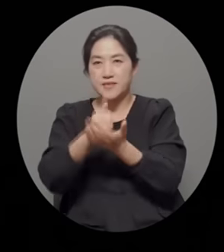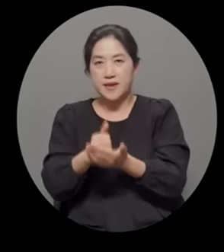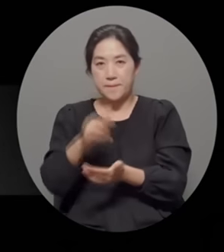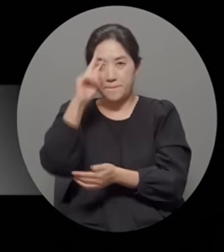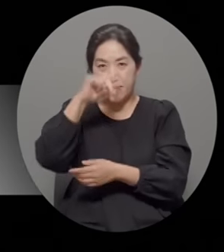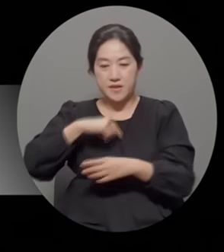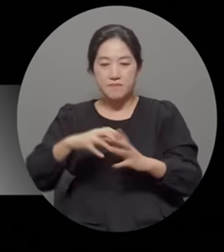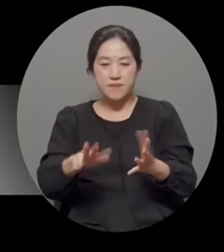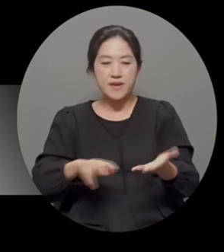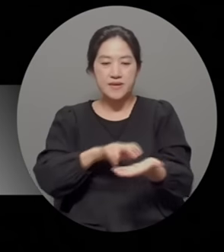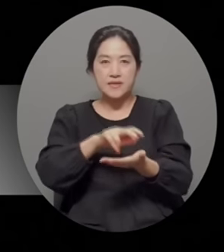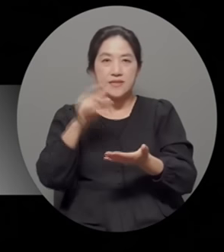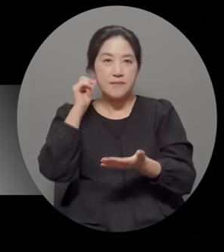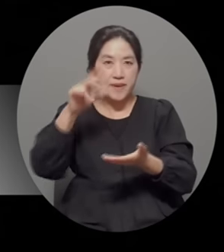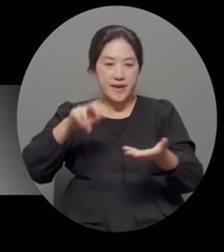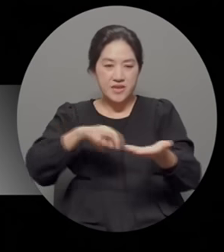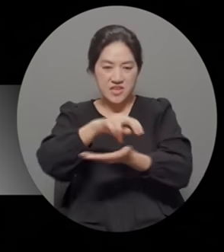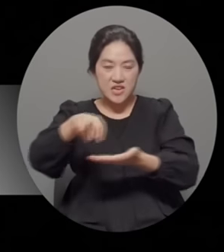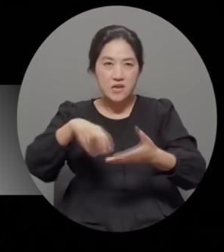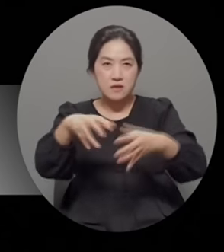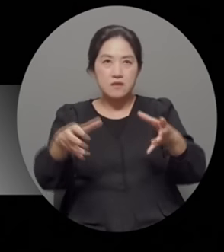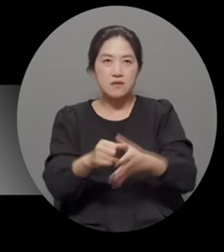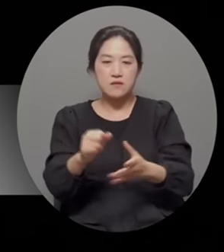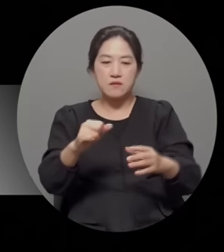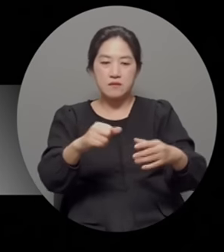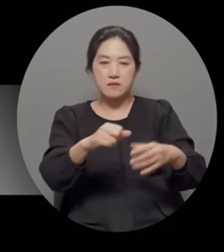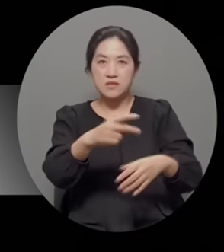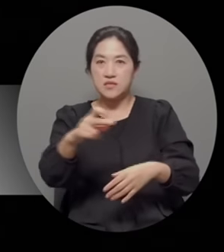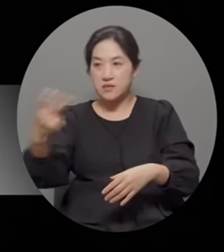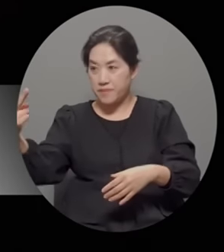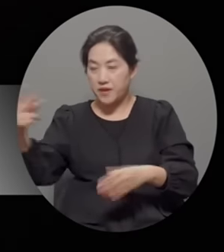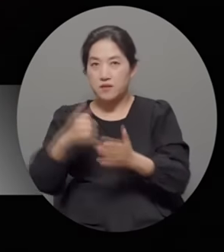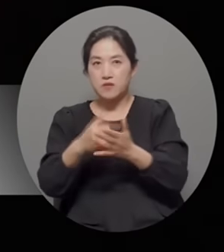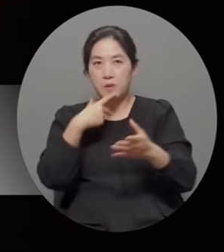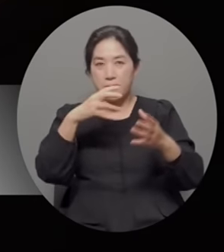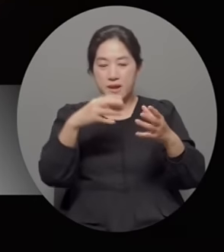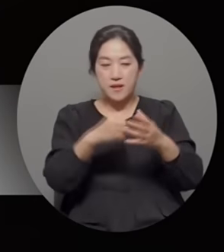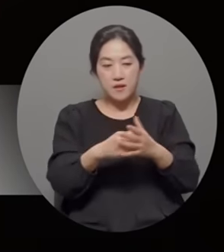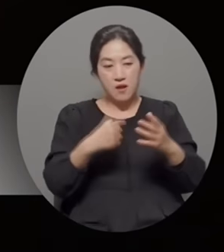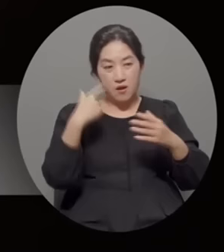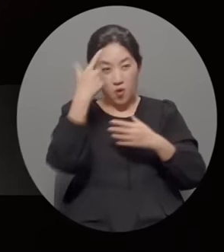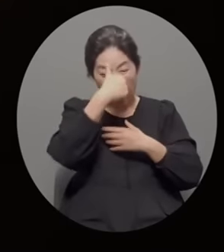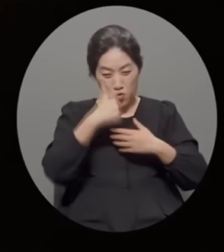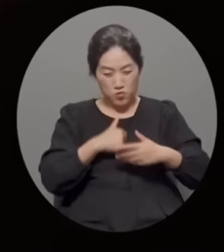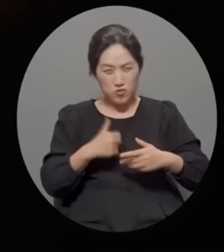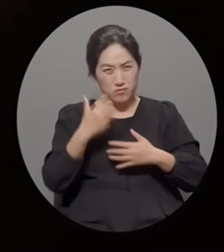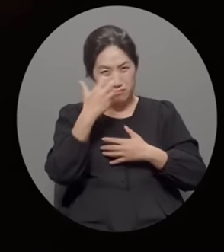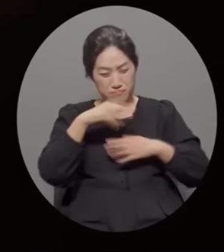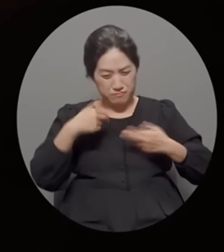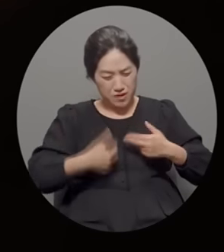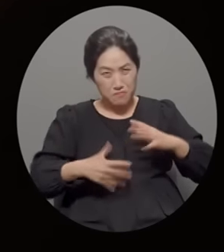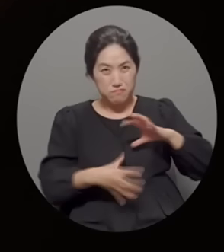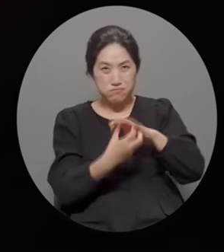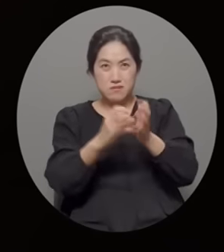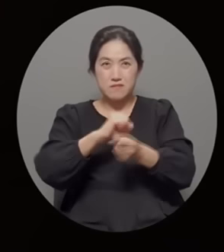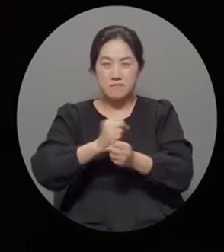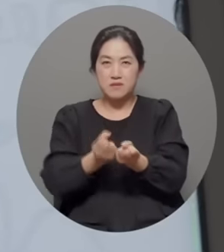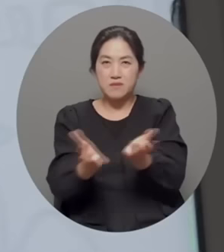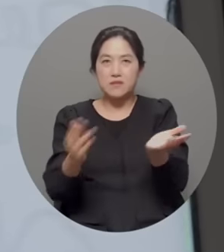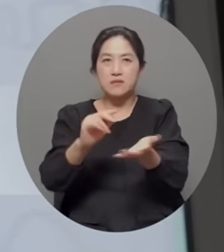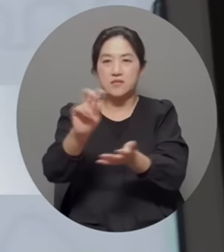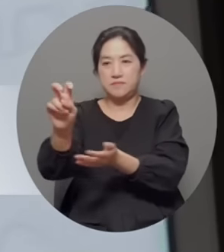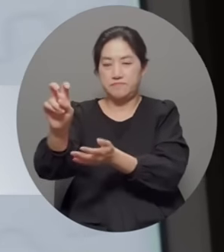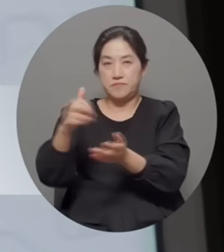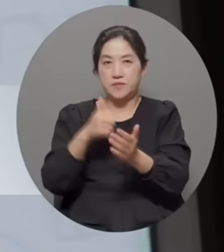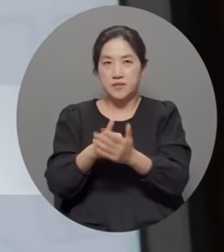단체 채팅방만 200개, 그중 실제로 합성물이 유포된 대화방은 20여 개였습니다. 박 씨는 대화방마다